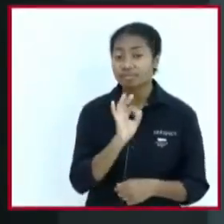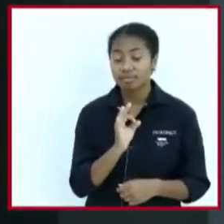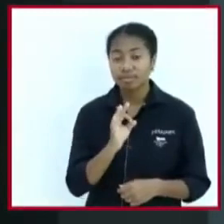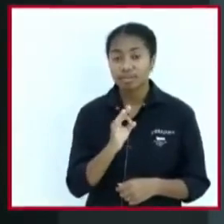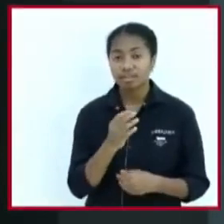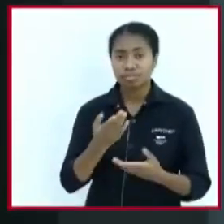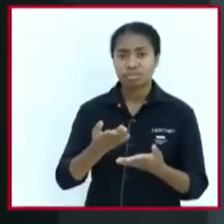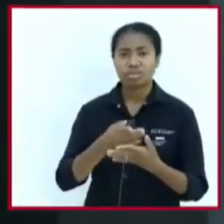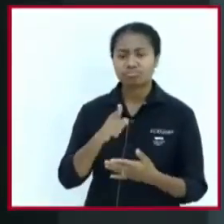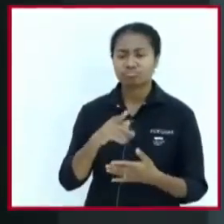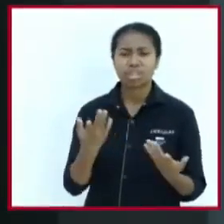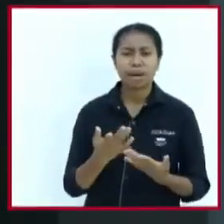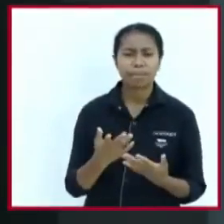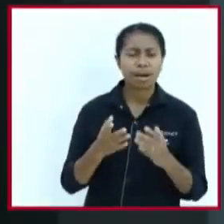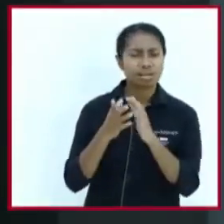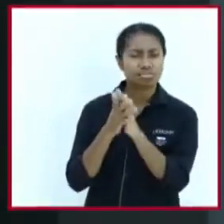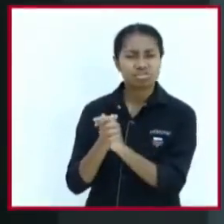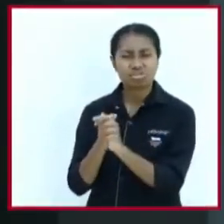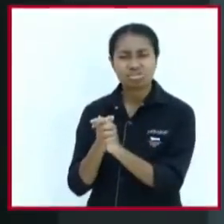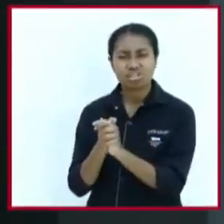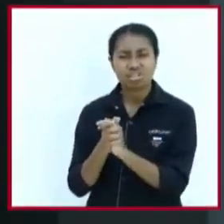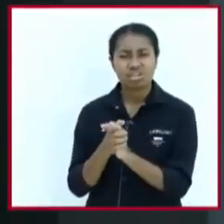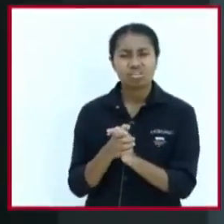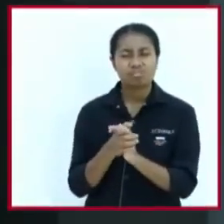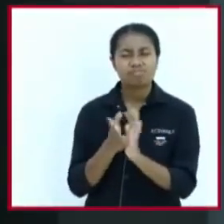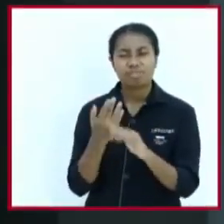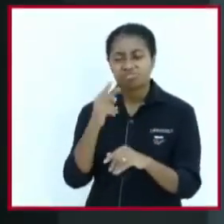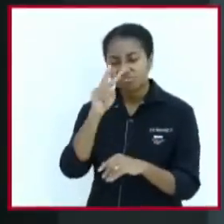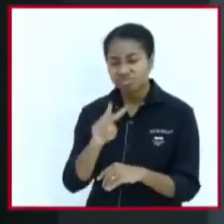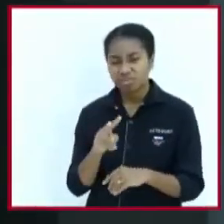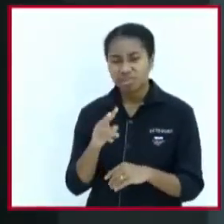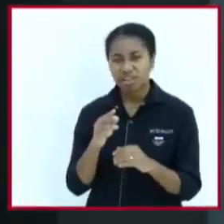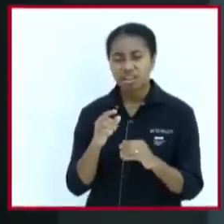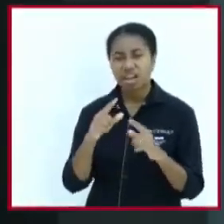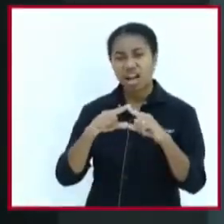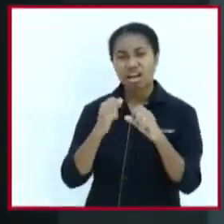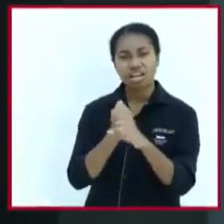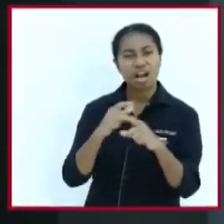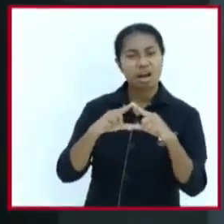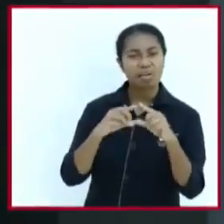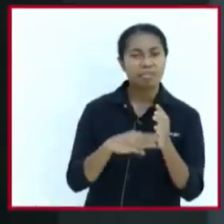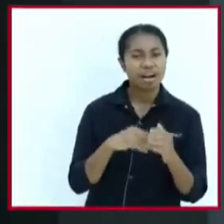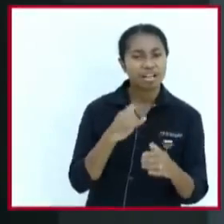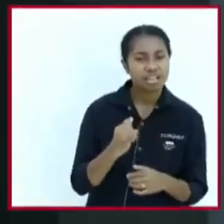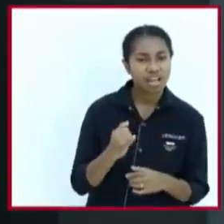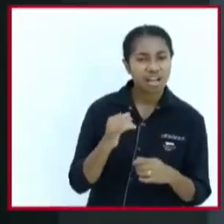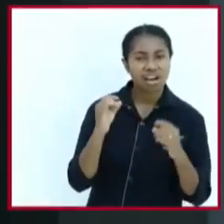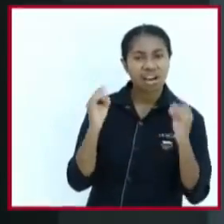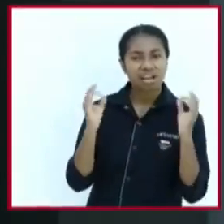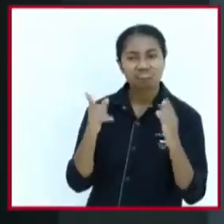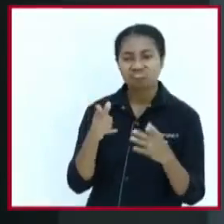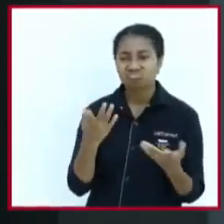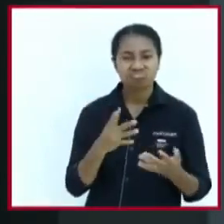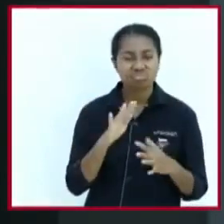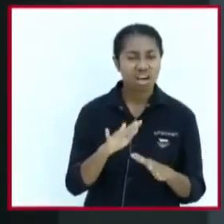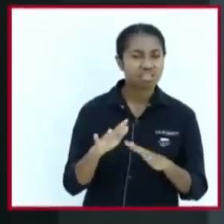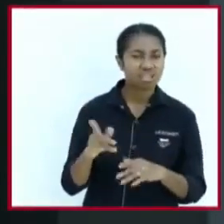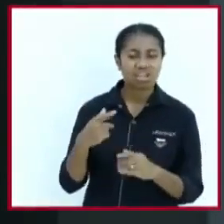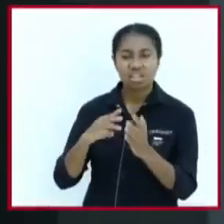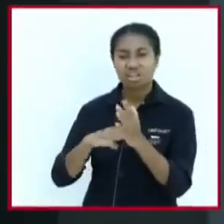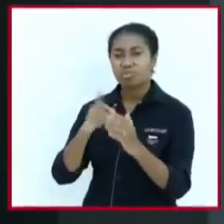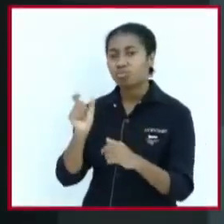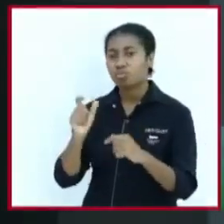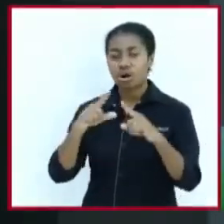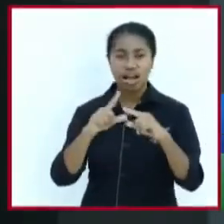unggulnya kekristenan dengan sistem agama yang lain Itulah sebabnya banyak orang jadi mualaf dan mereka kira